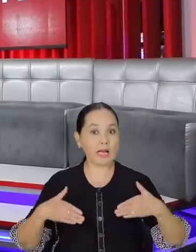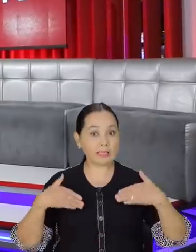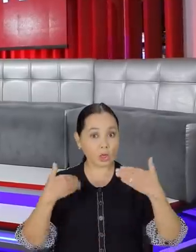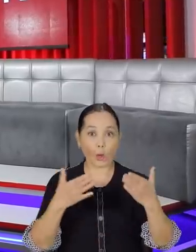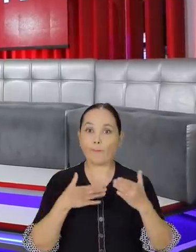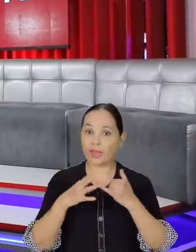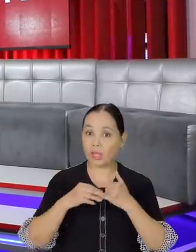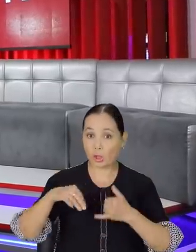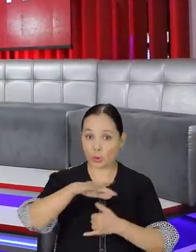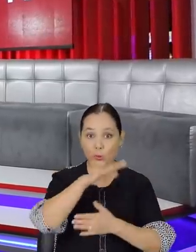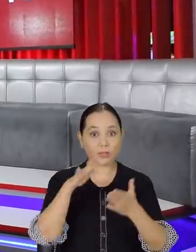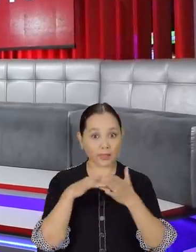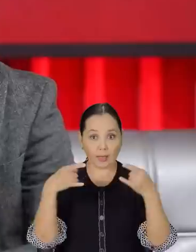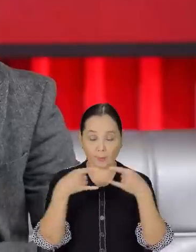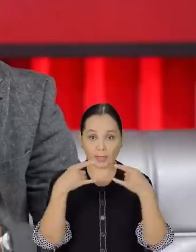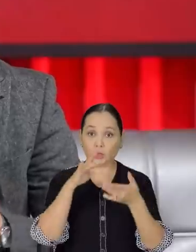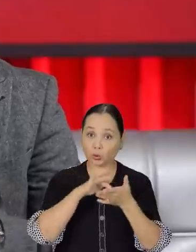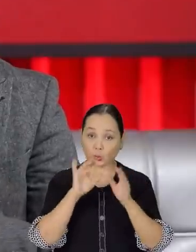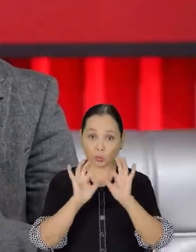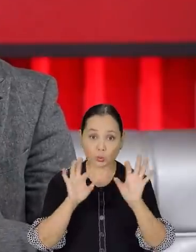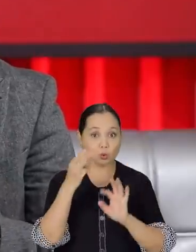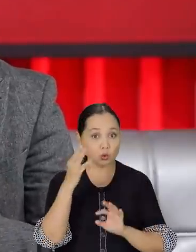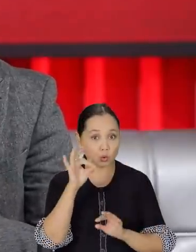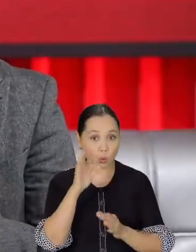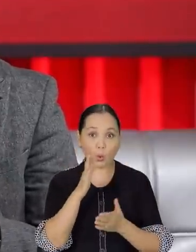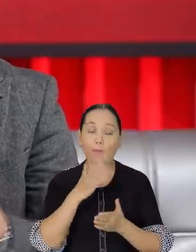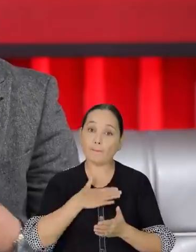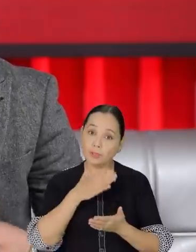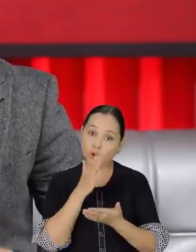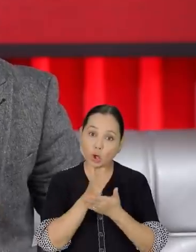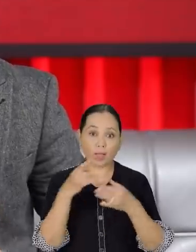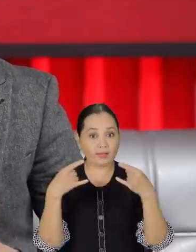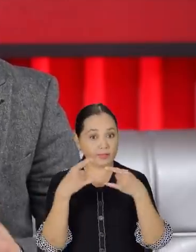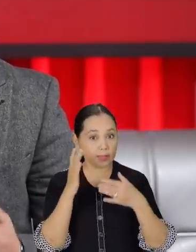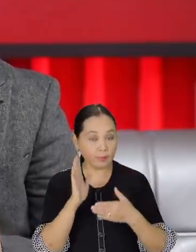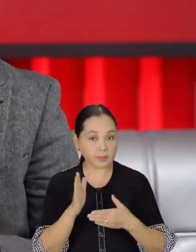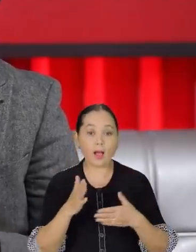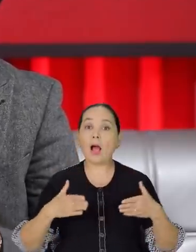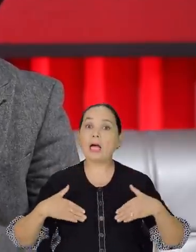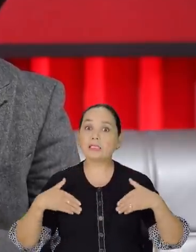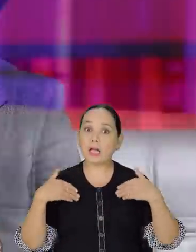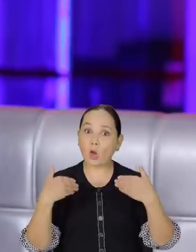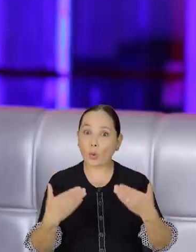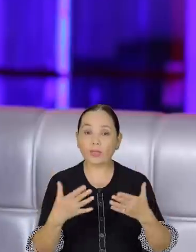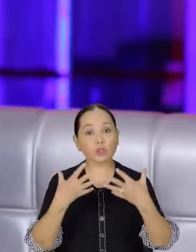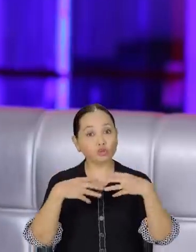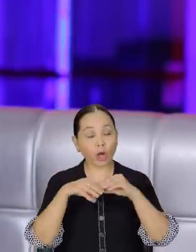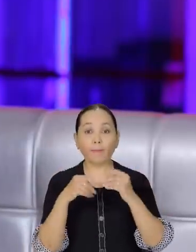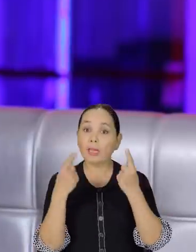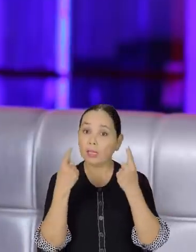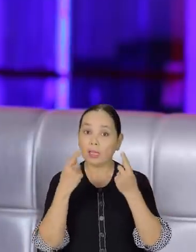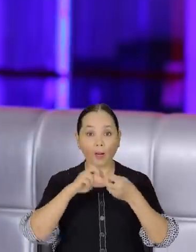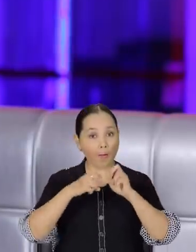Assalomu alaykum, mening yurtim telekanalida markaziy studiya informatsion shousi va biz jonli efirdamiz. Assalomu alaykum. Jamiyatda